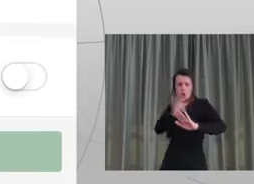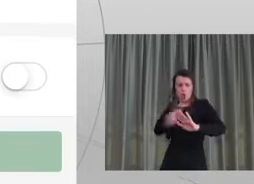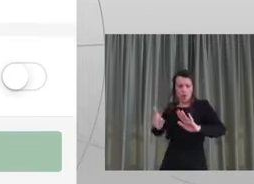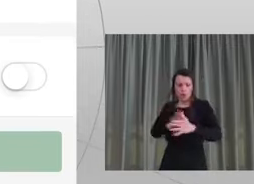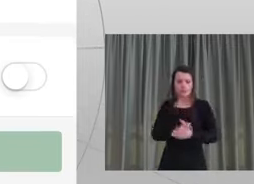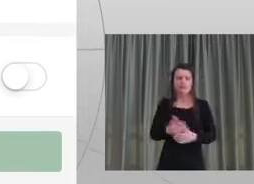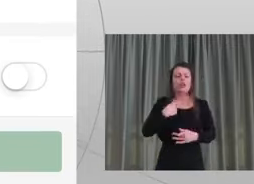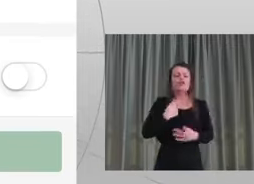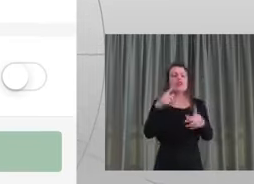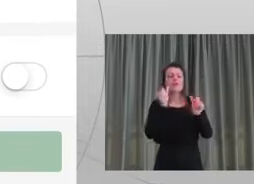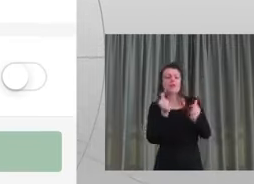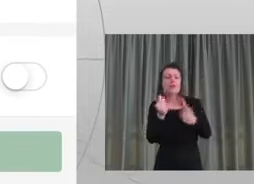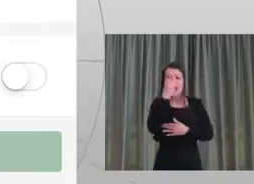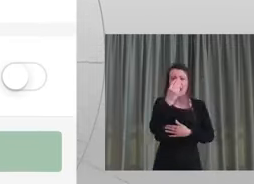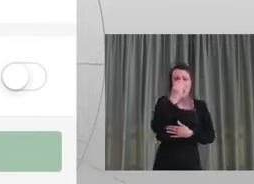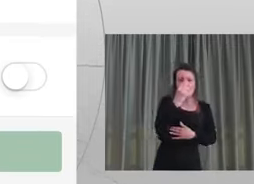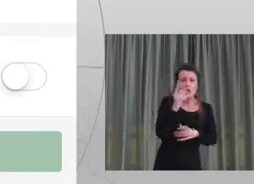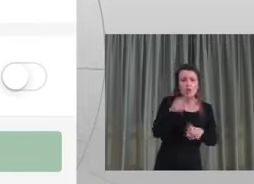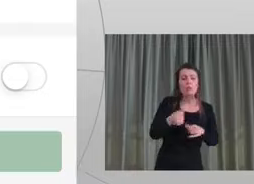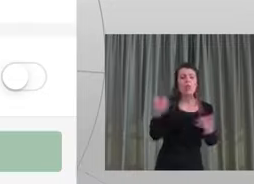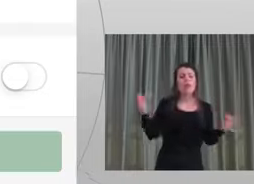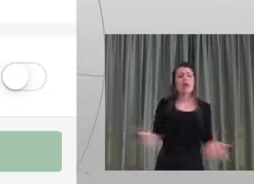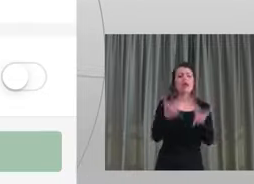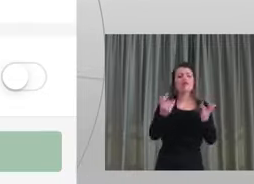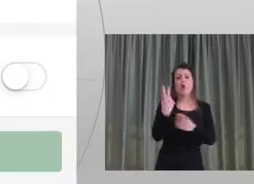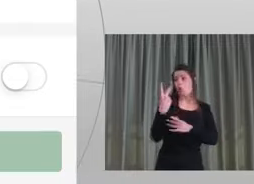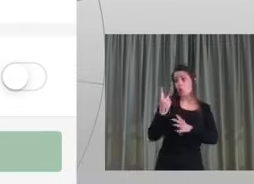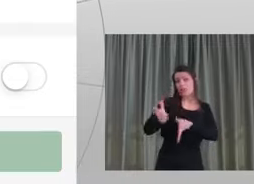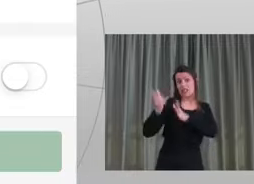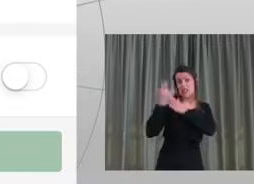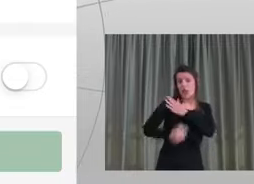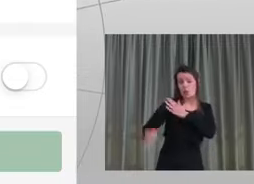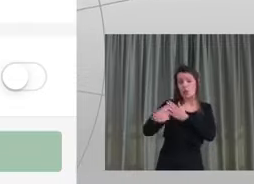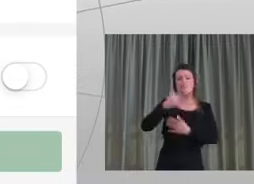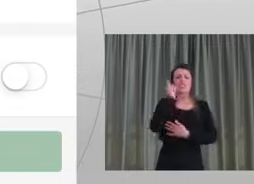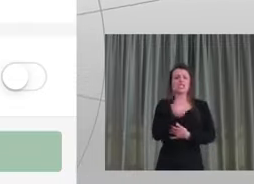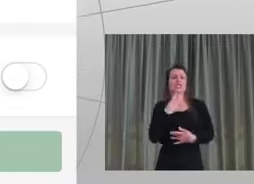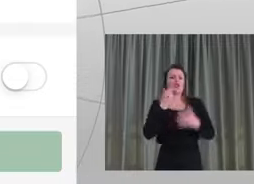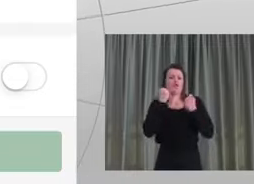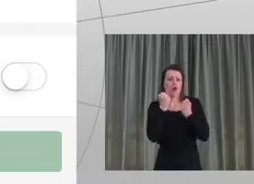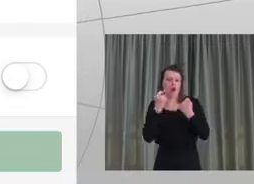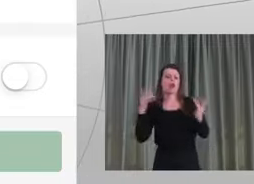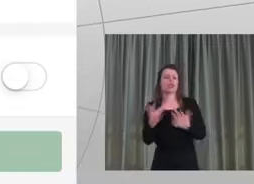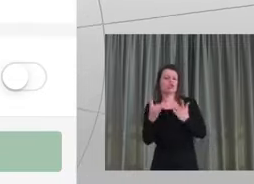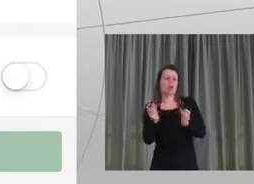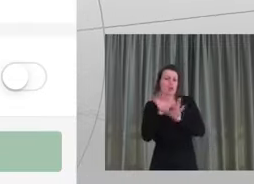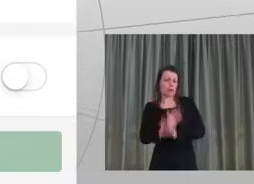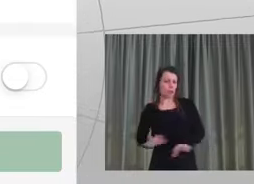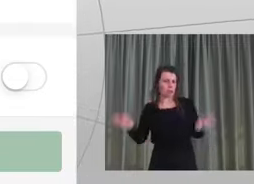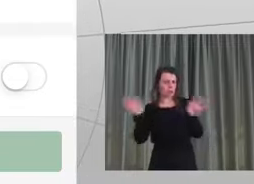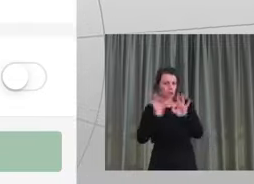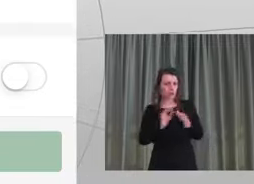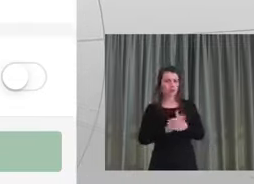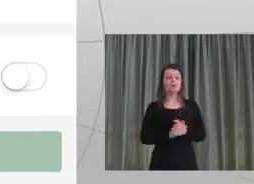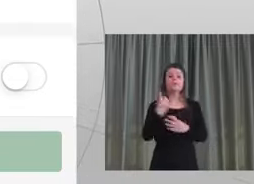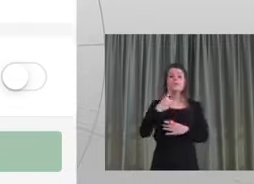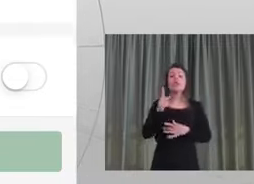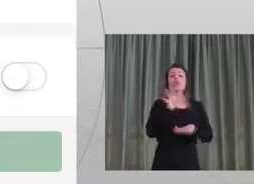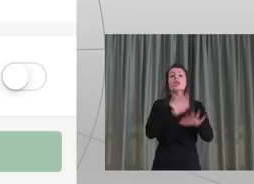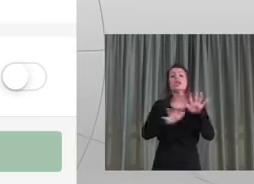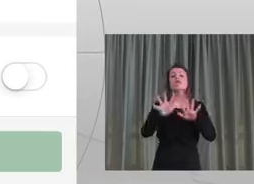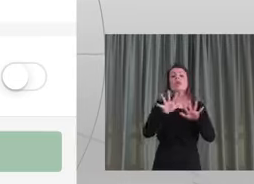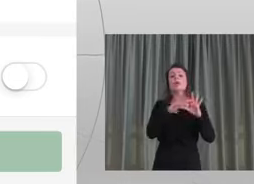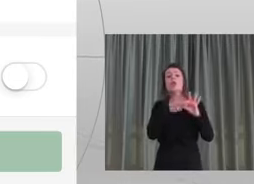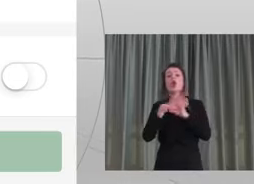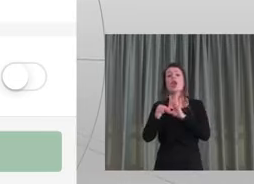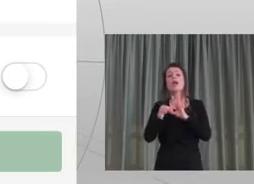leggero nelle ultime due settimane si forte leggera o no e a questo punto l'informativa della privacy semplicemente